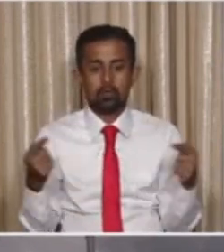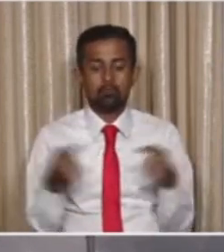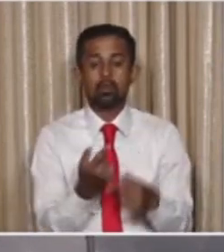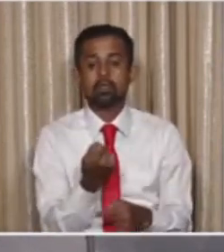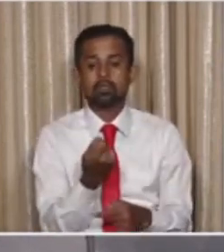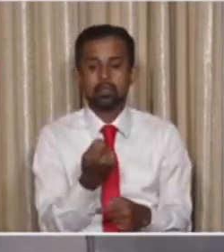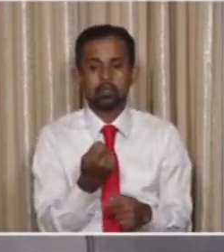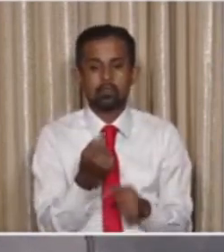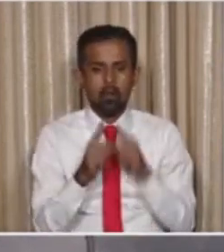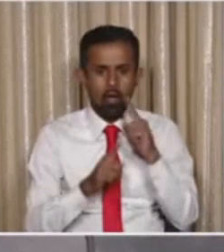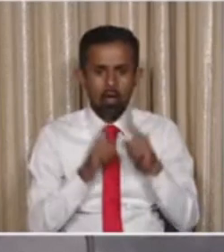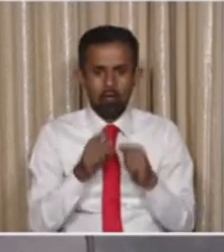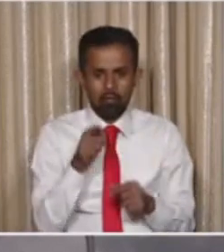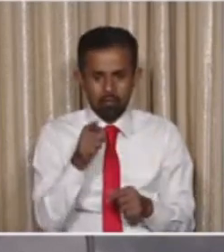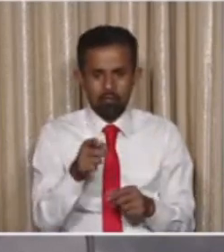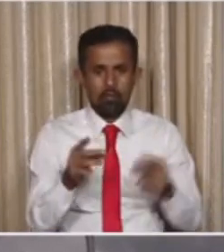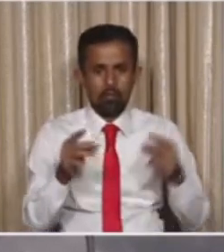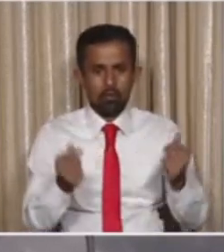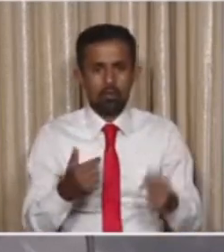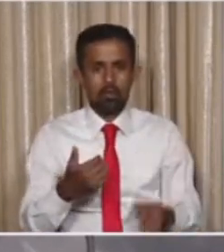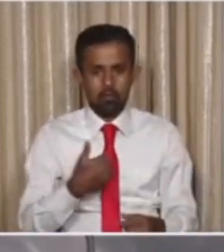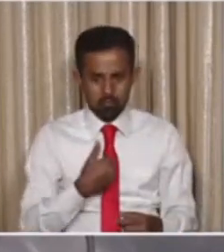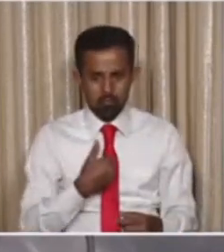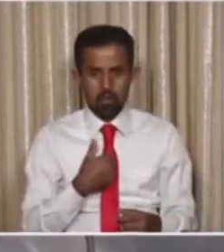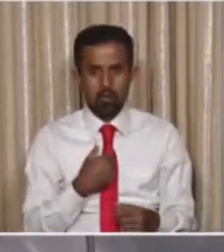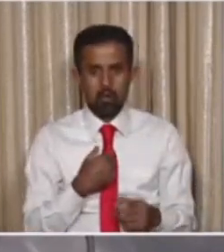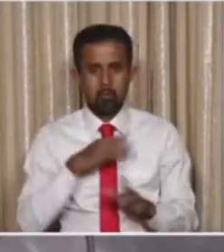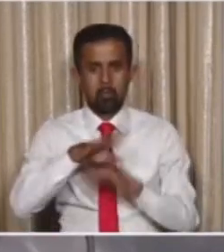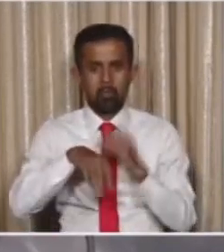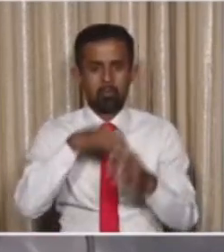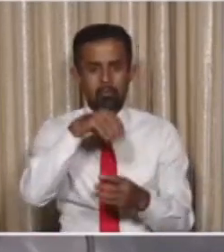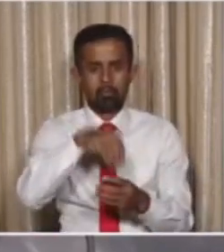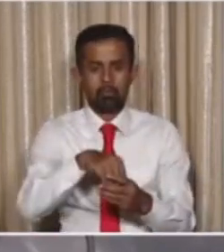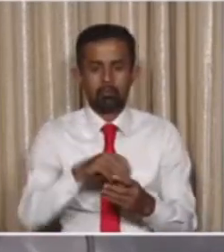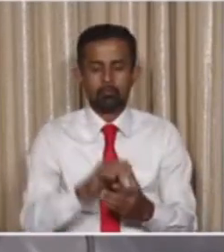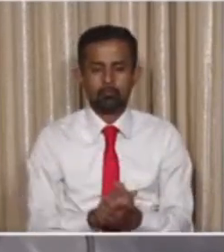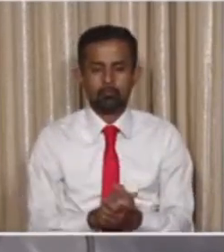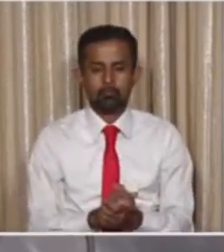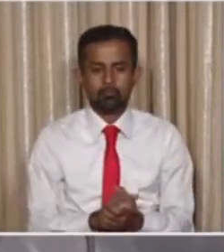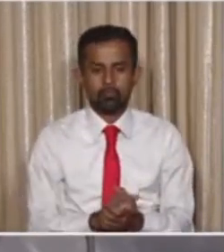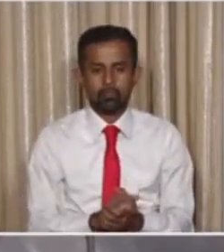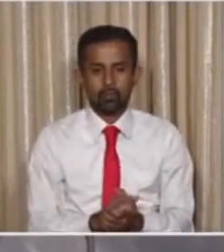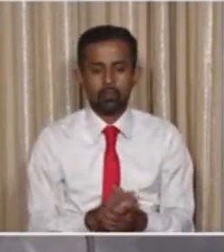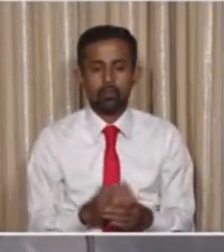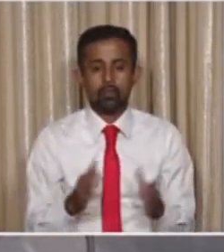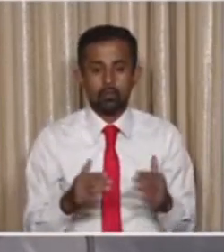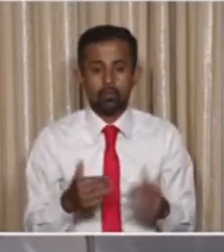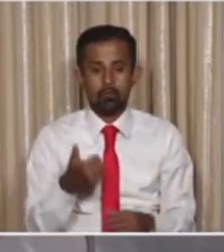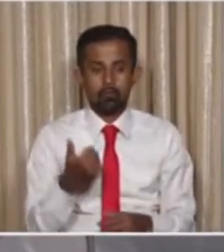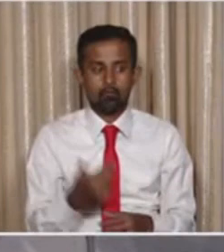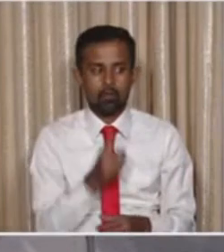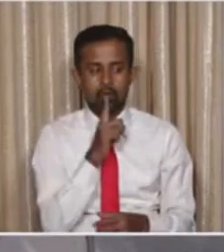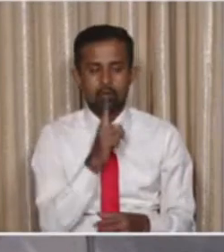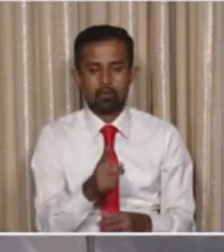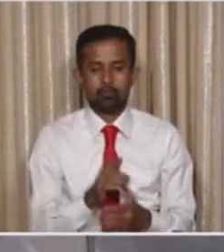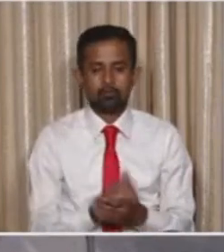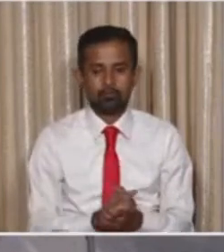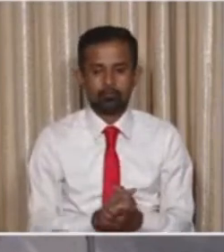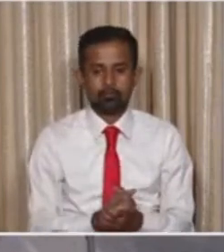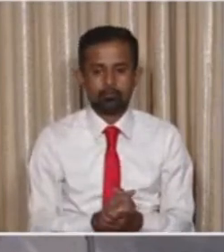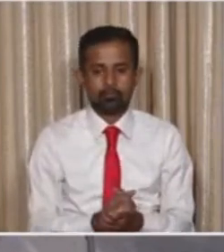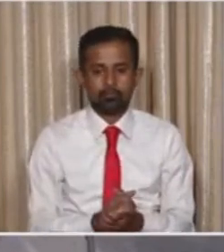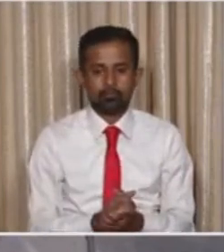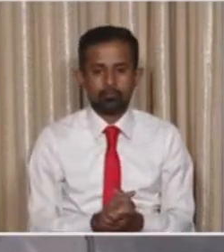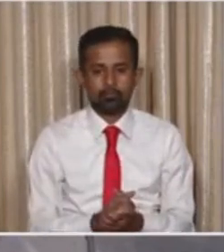වීම ගැන කතා කරපු නිසාද හදිසියෙ මාව මේකට පැටලෙන්නේ කියලා. ඊළඟට තවත් වැදගත් දෙයක් කියන්න ඕනේ ගරු කතානායකතුමනි, මේක ඉතාමත්ම